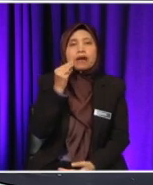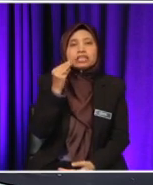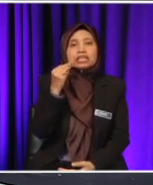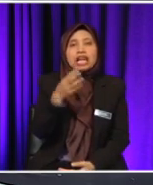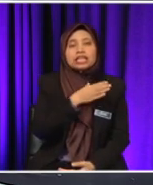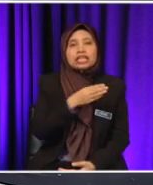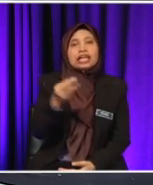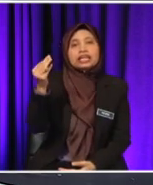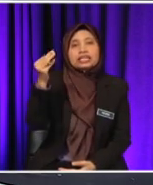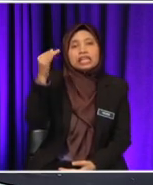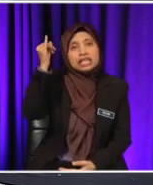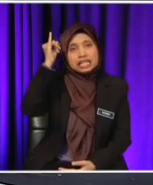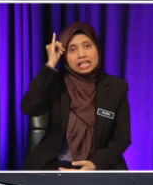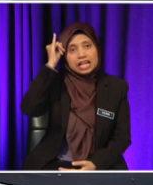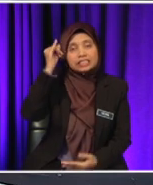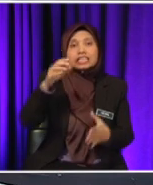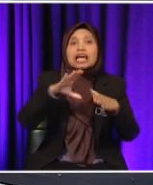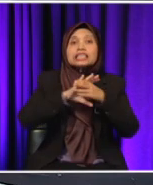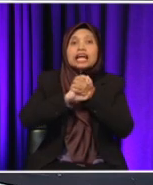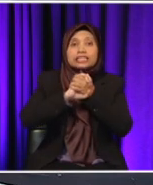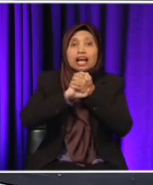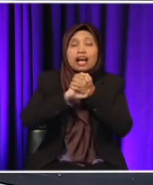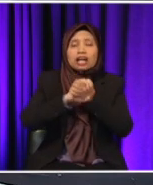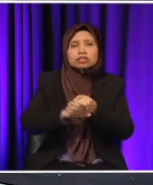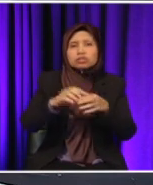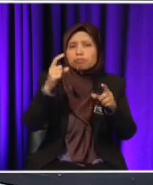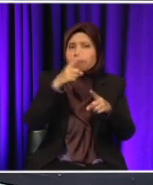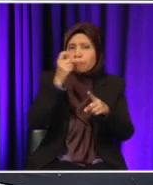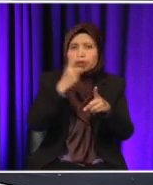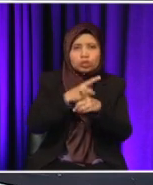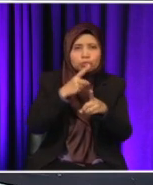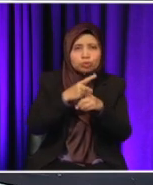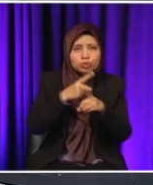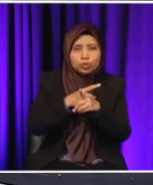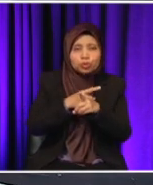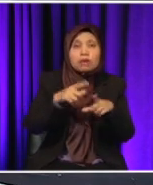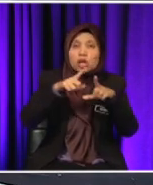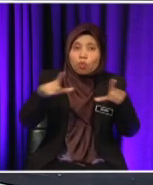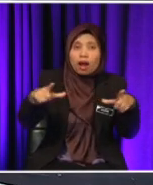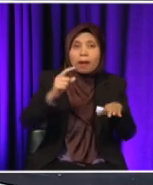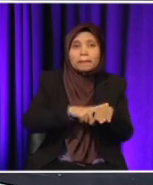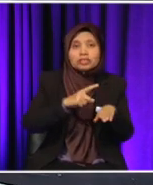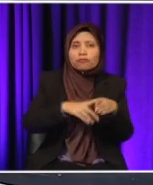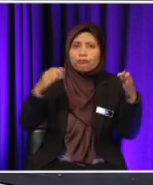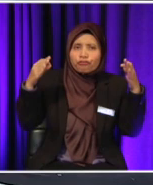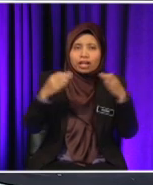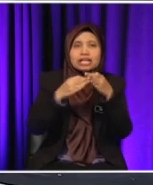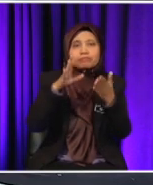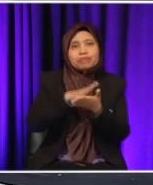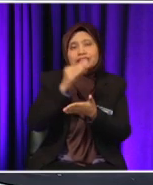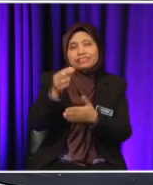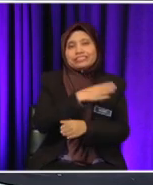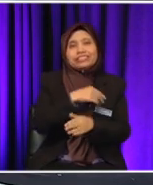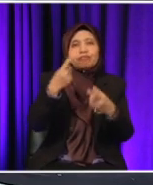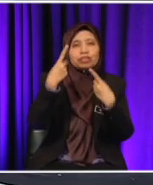Muhammad Ilyas tahliyah di atas kesungguhan anda untuk meluangkan waktu 1 jam hari ini memberi fokus pembelajaran kita tidak dapat